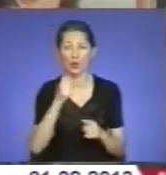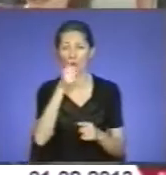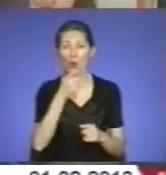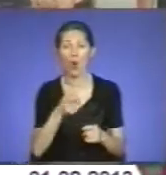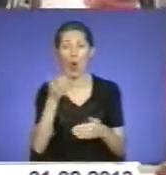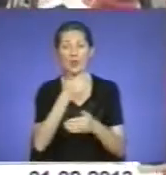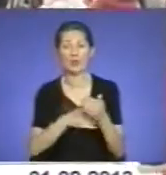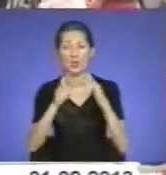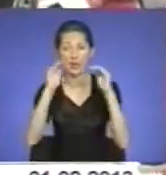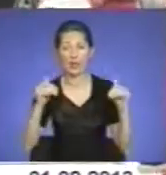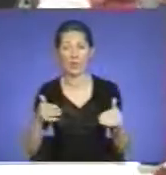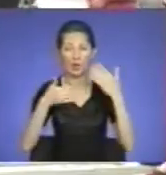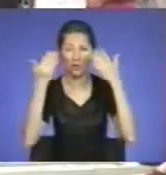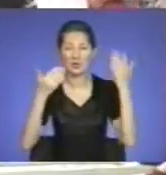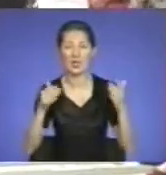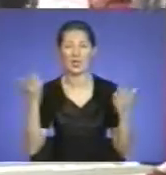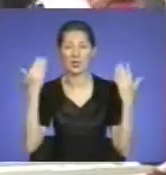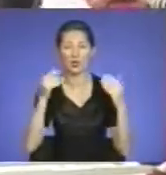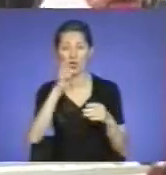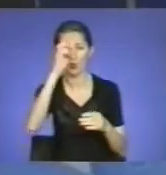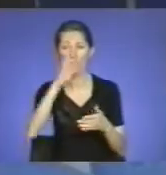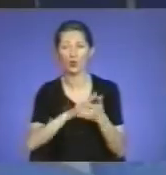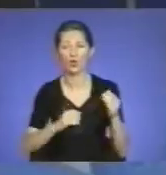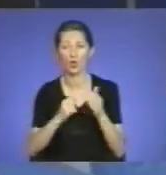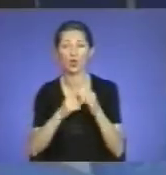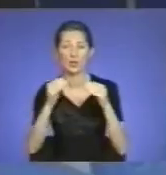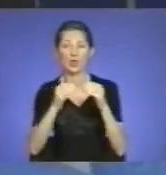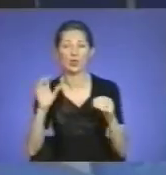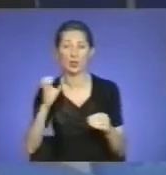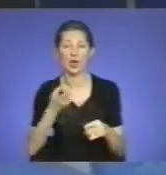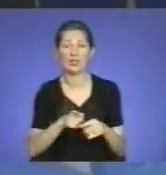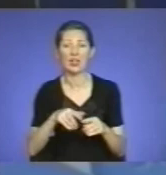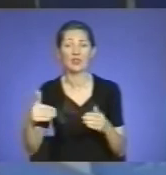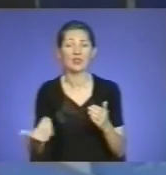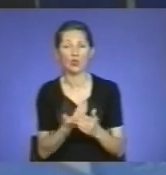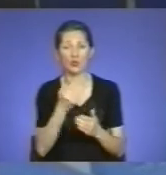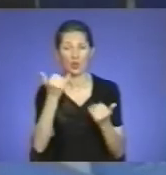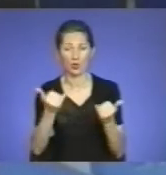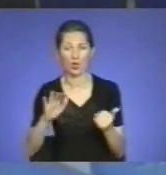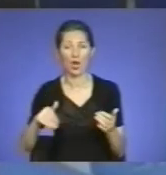канікули з Богом триватимуть до 10 серпня. Це всі новини на сьогодні. Нехай вас переслідують лише добрі вістки.